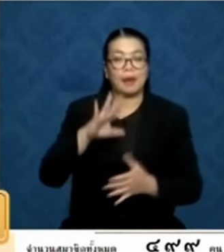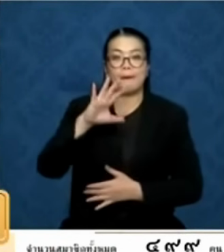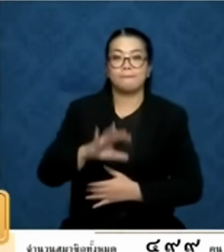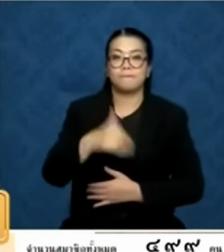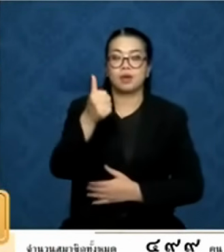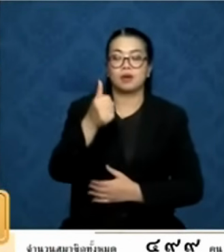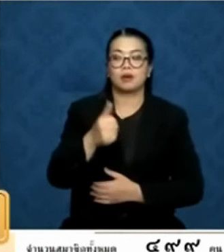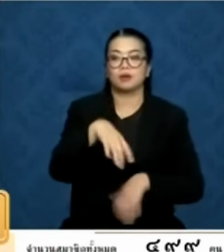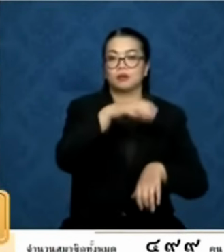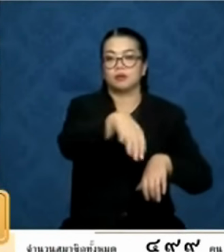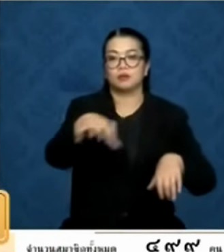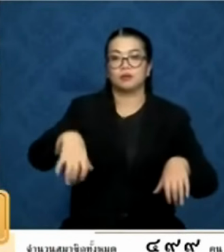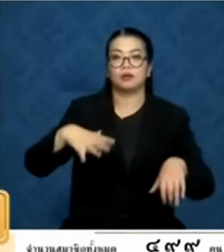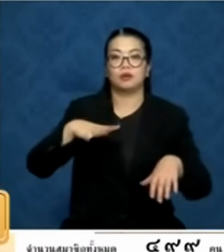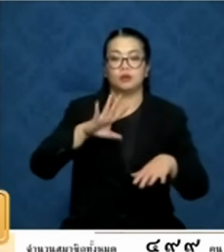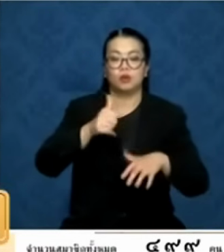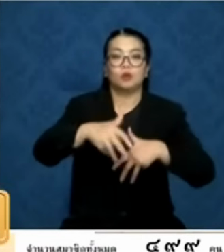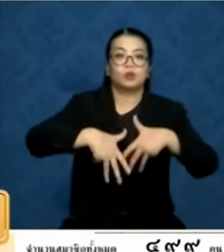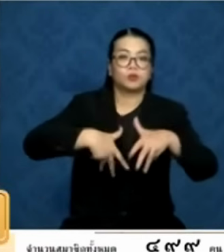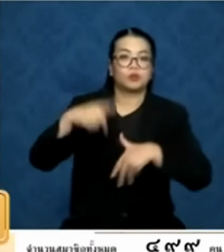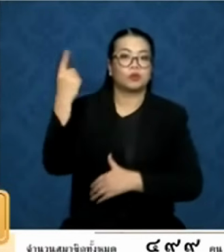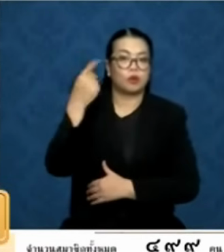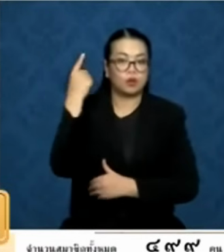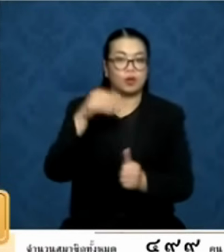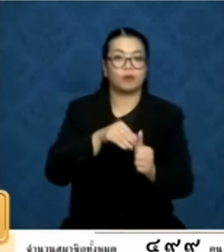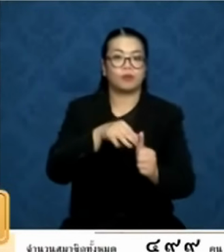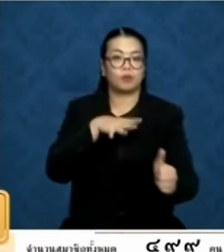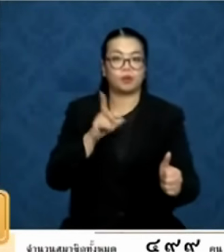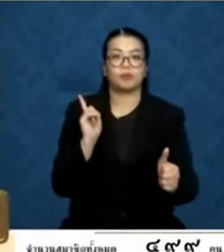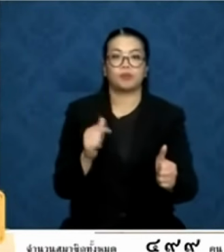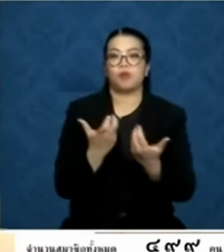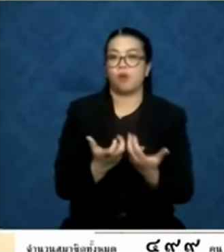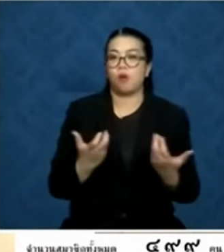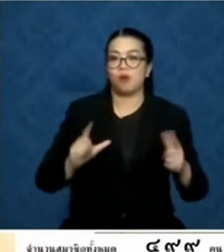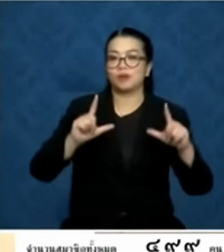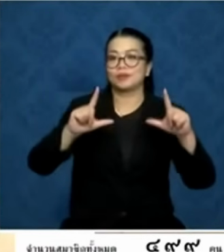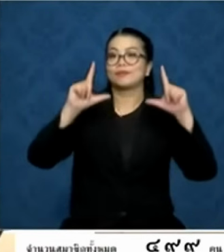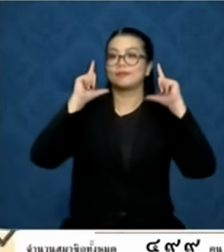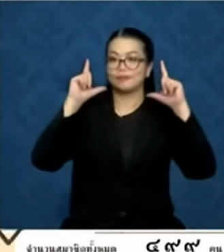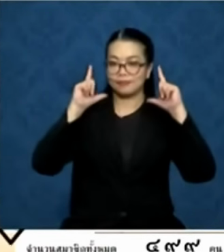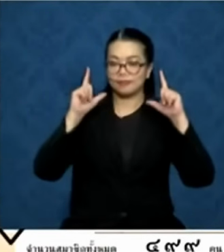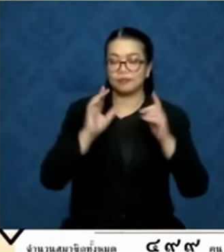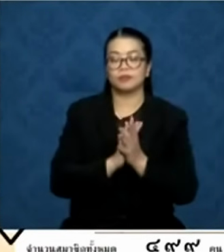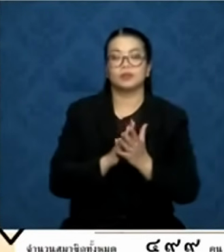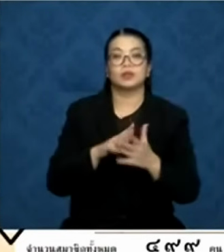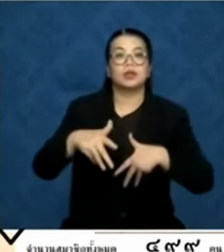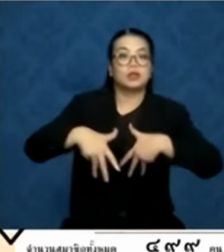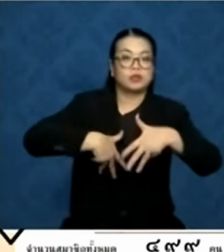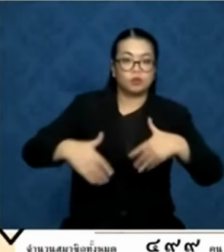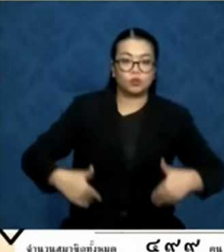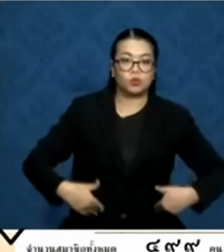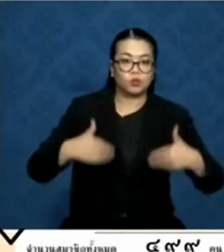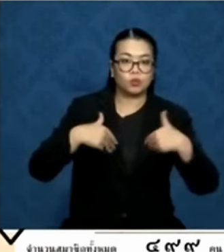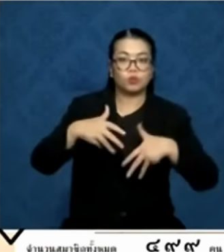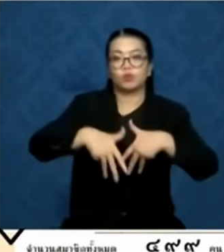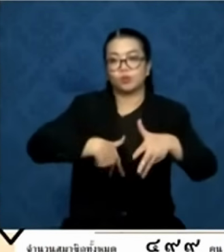าชุมชนท่องเที่ยวโอท็อปนวัตวิถี100ชุมชนเพิ่มศักยภาพการท่องเที่ยวเชิงอนุรักษ์5